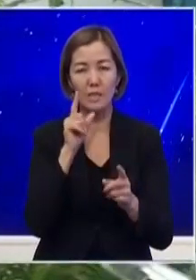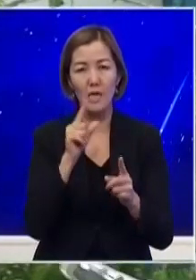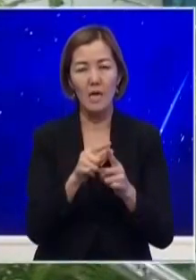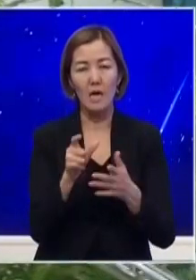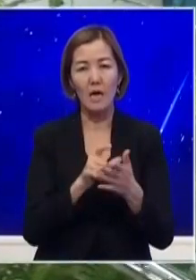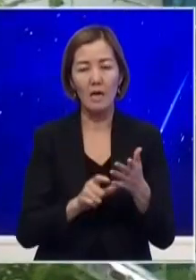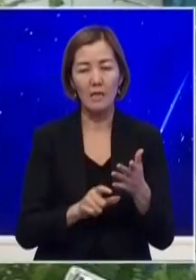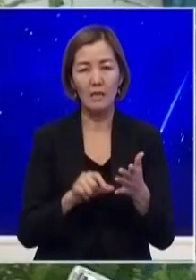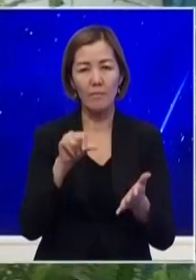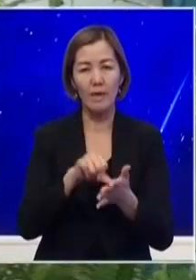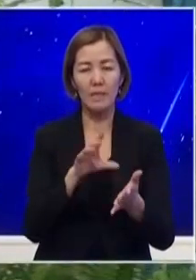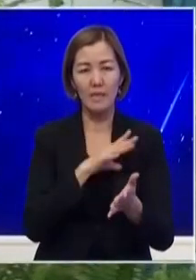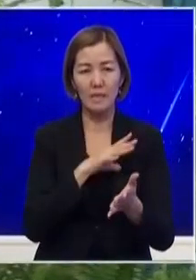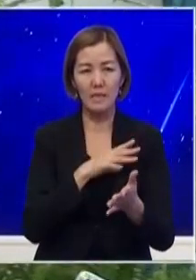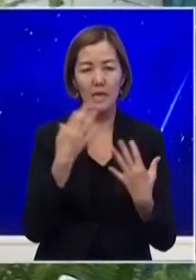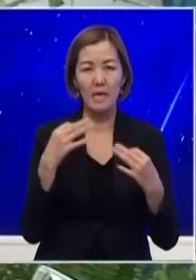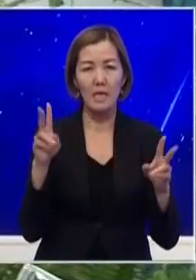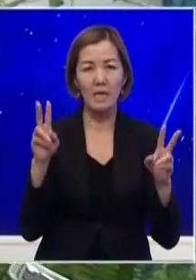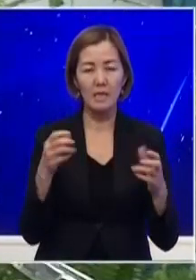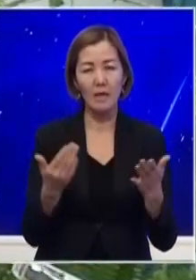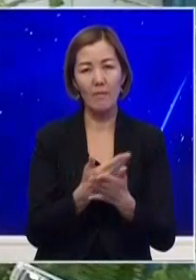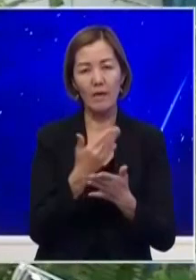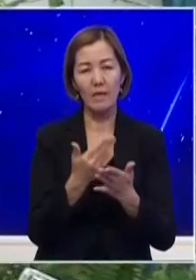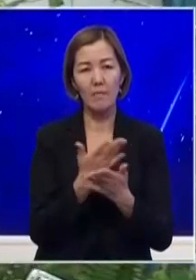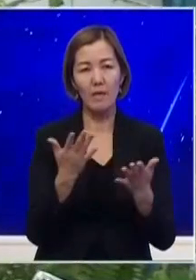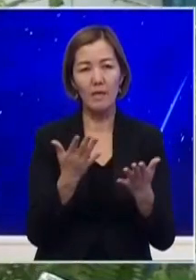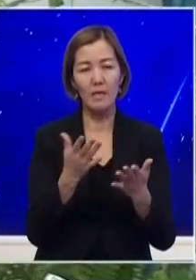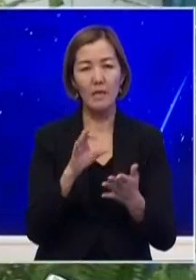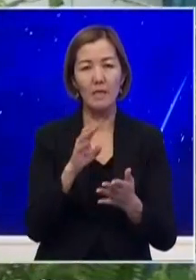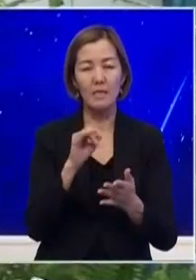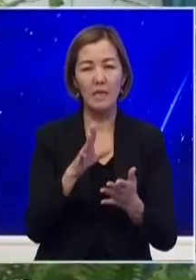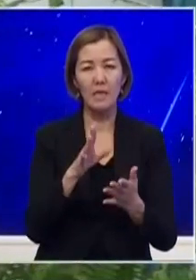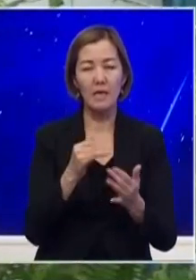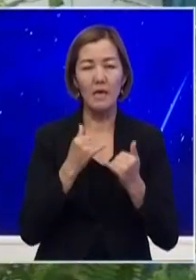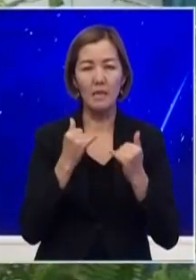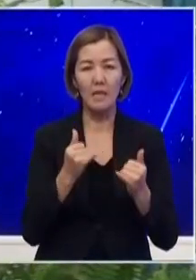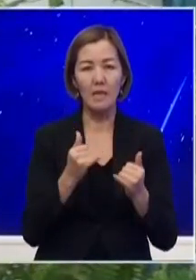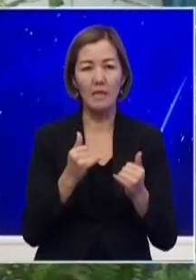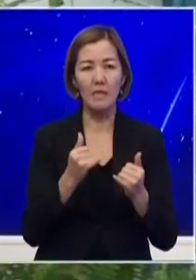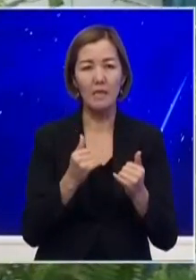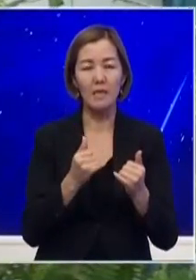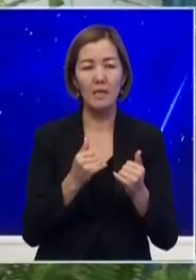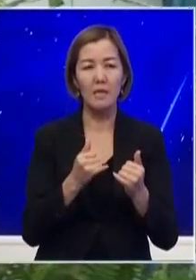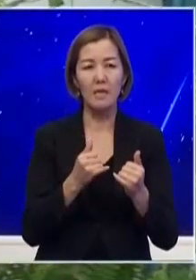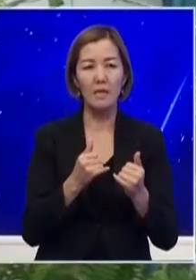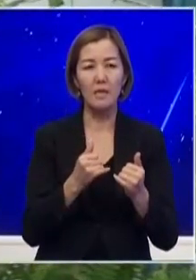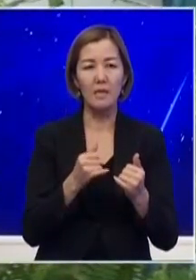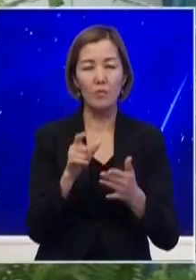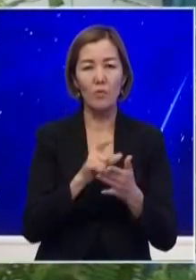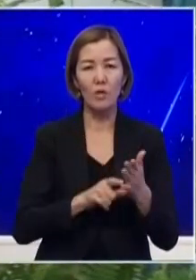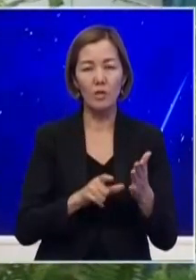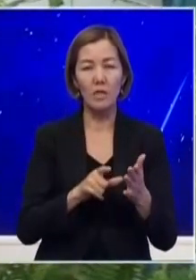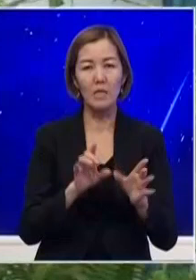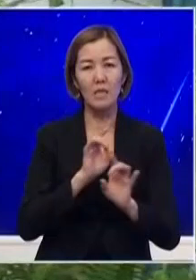сынасты. Өздерінің еркін тақырыптағы өлеңдерін және Сара Тастанбек қызына арнауларын сынға қосты. Өңірімізге белгілі